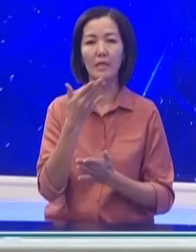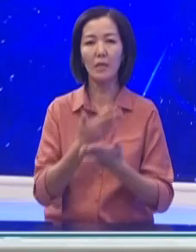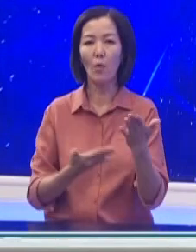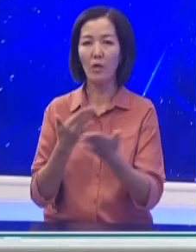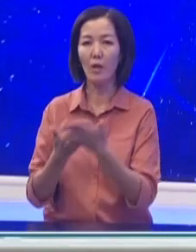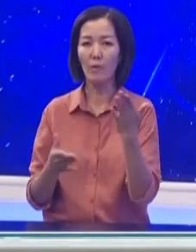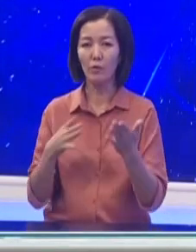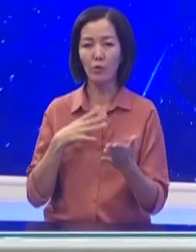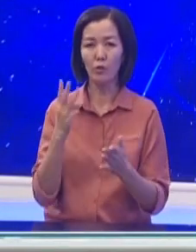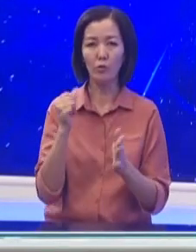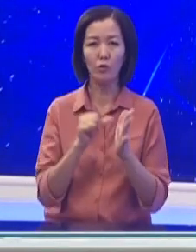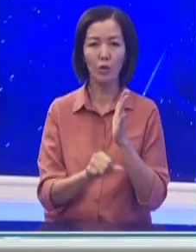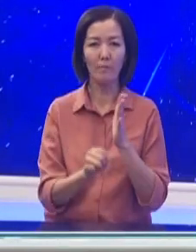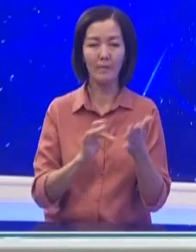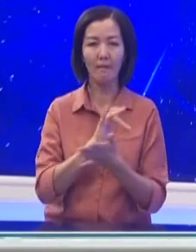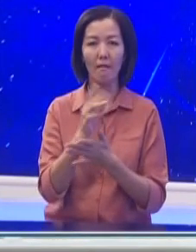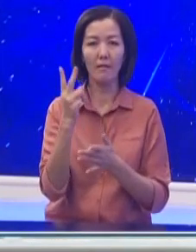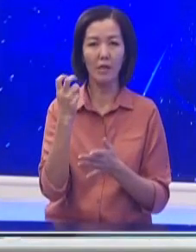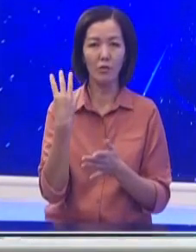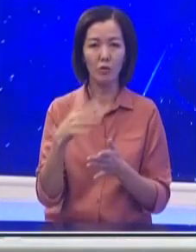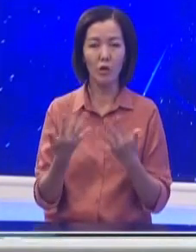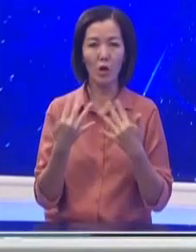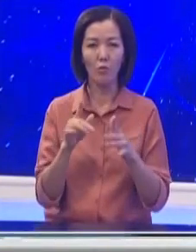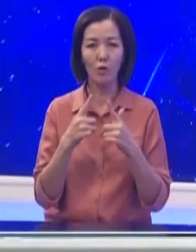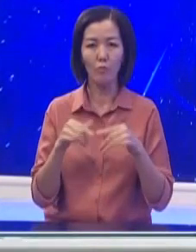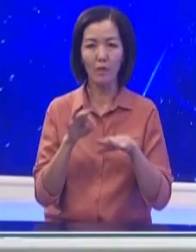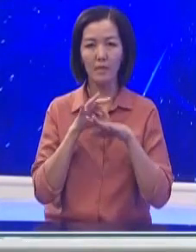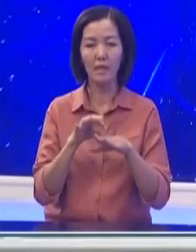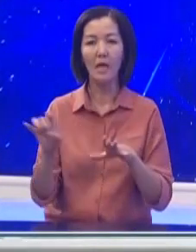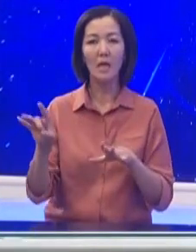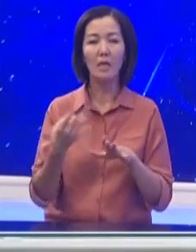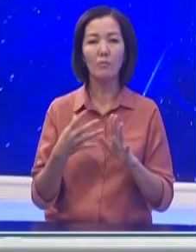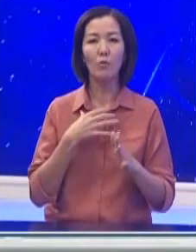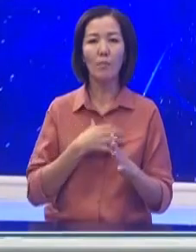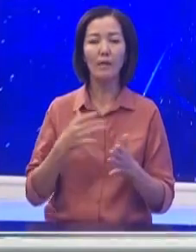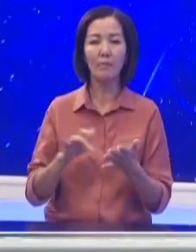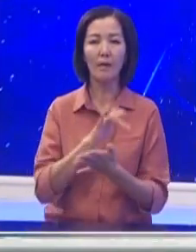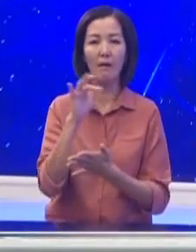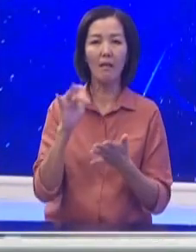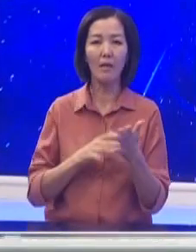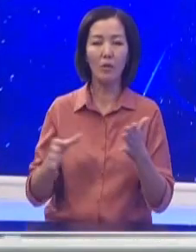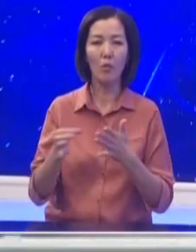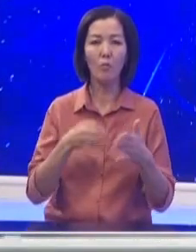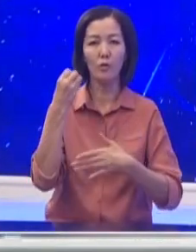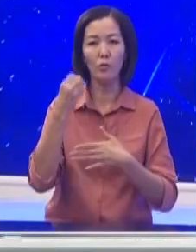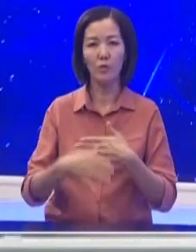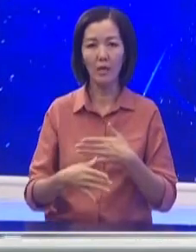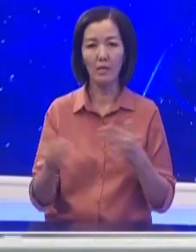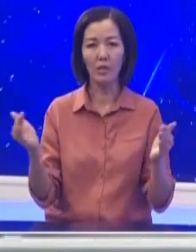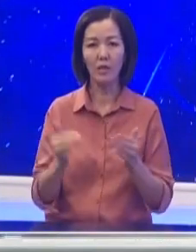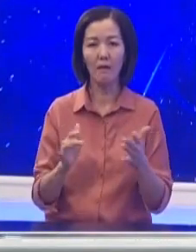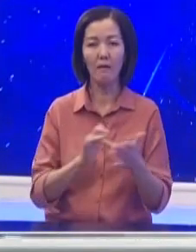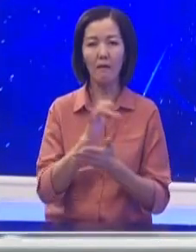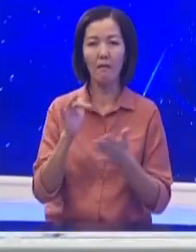жүргізген. Оның 360-ы қалада, 240-ы ауылда ұйымдастырылды. Ол республикалық маңызы бар қалалар, облыс орталықтары,